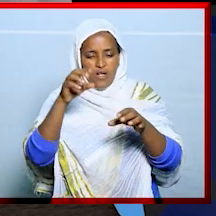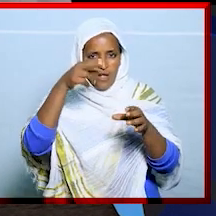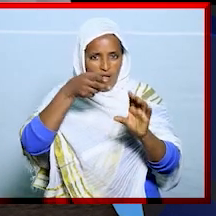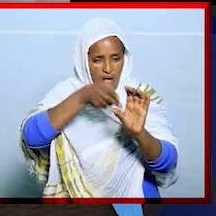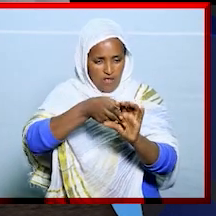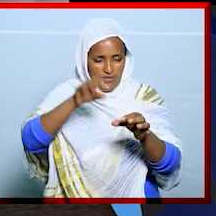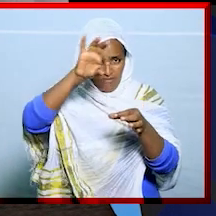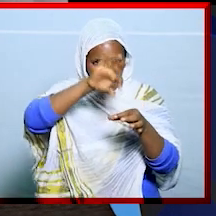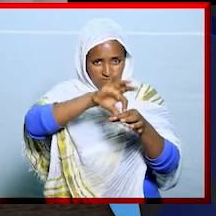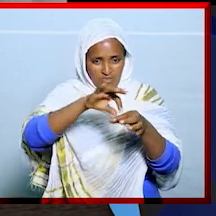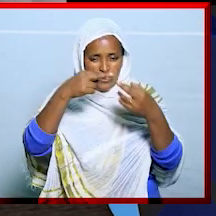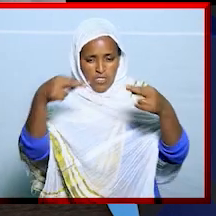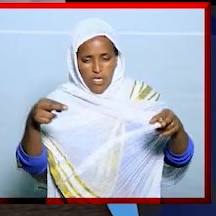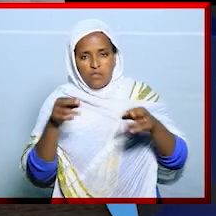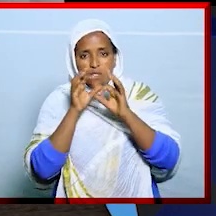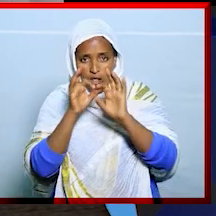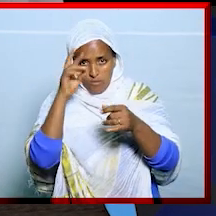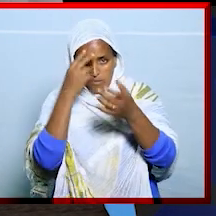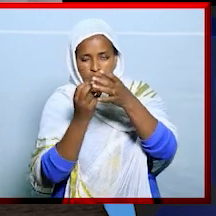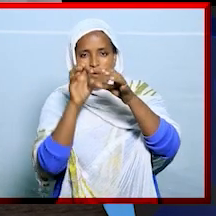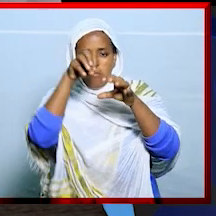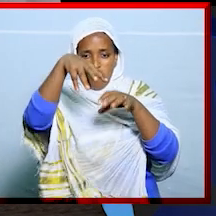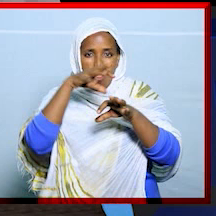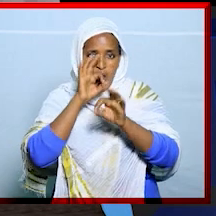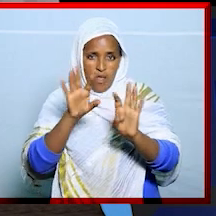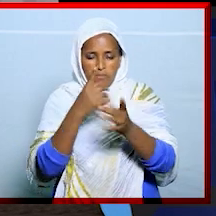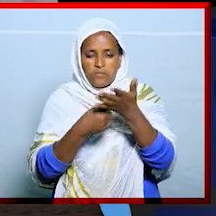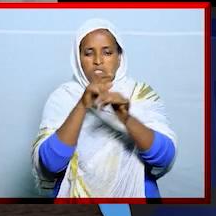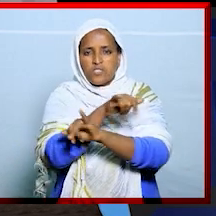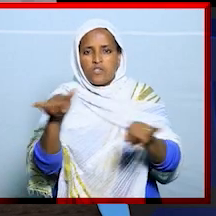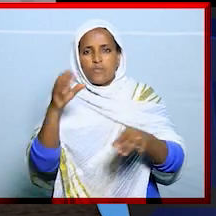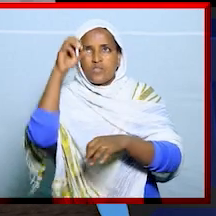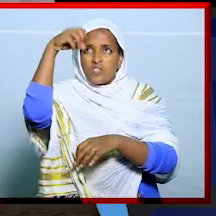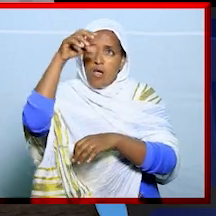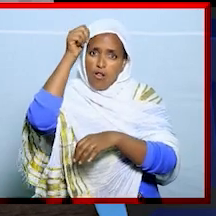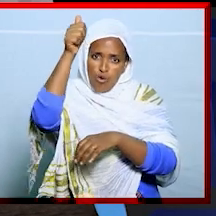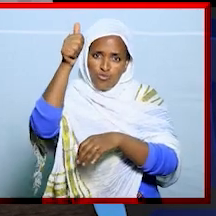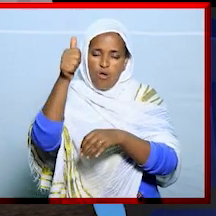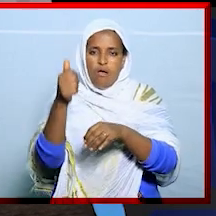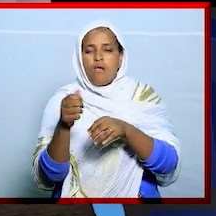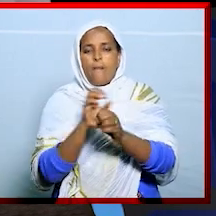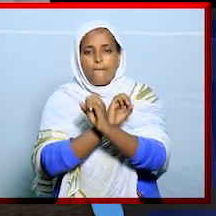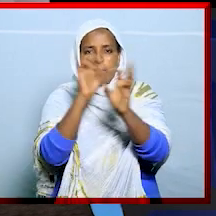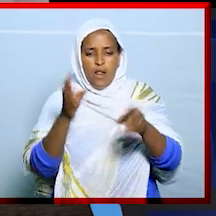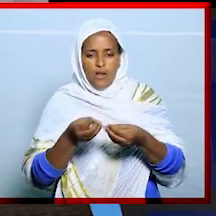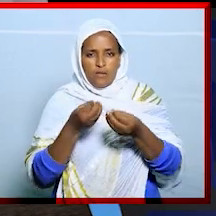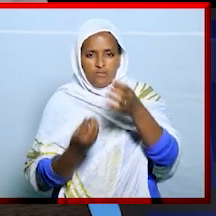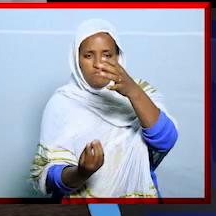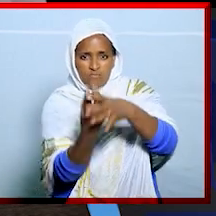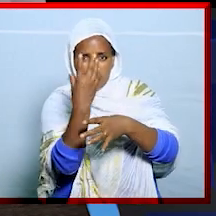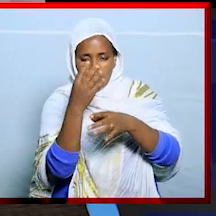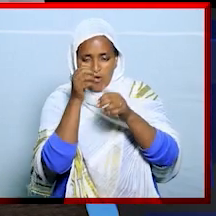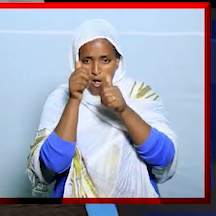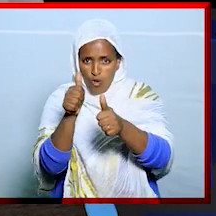ደግሞ ፋኖስ ጋዝ ወይንም ደግሞ ክር ዘይት ከሌለው ሊያበራ እንደማይችለው ማለት ነው። ስለዚህ ፀሐይ የተፈጠረችው ራሷ ፀሐይ